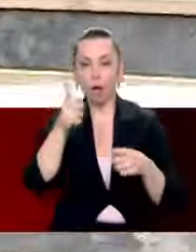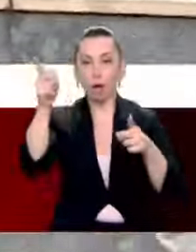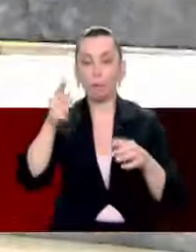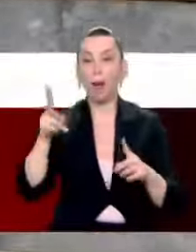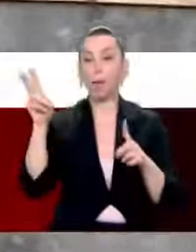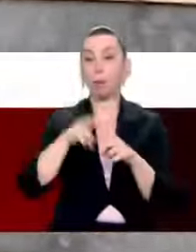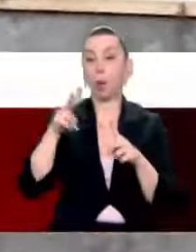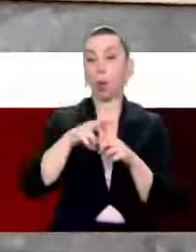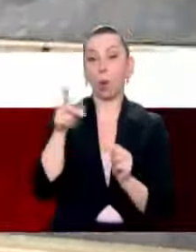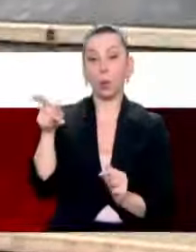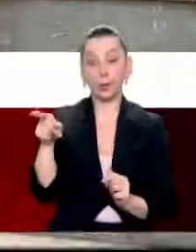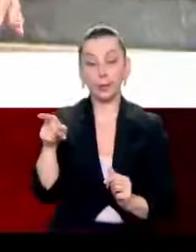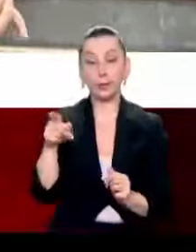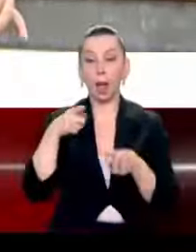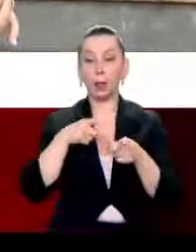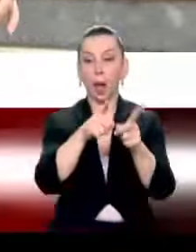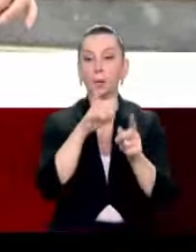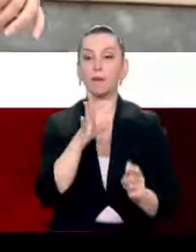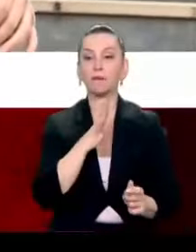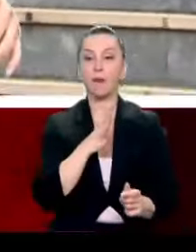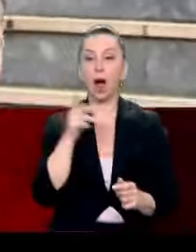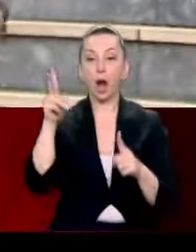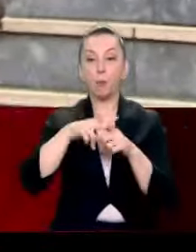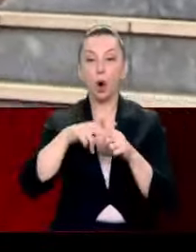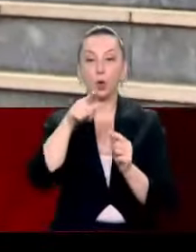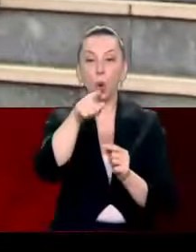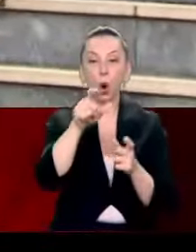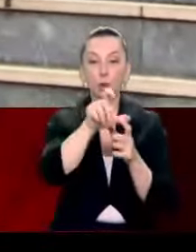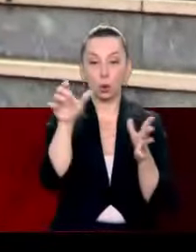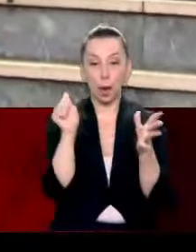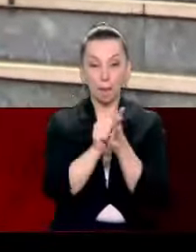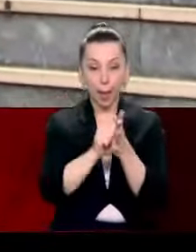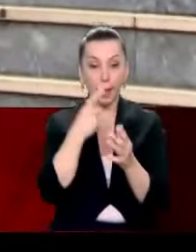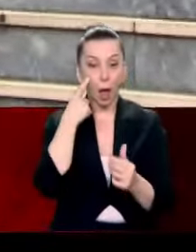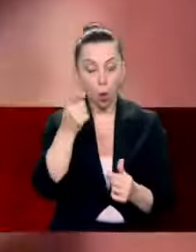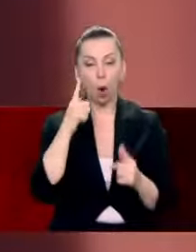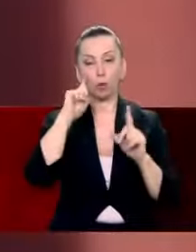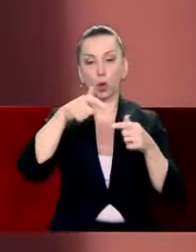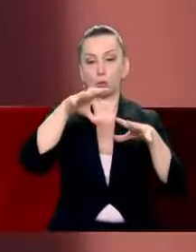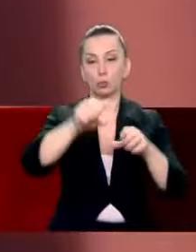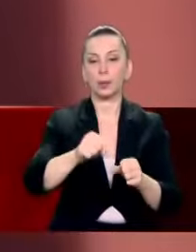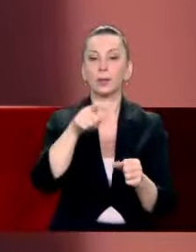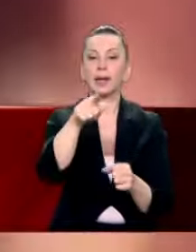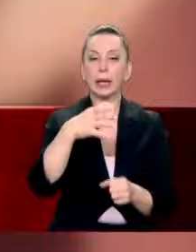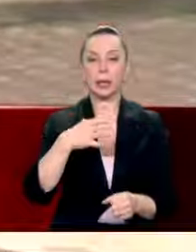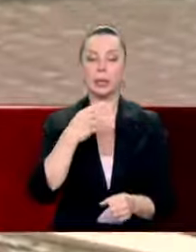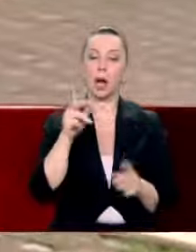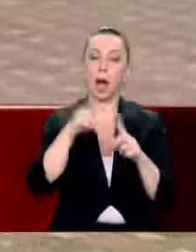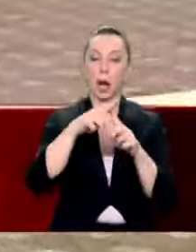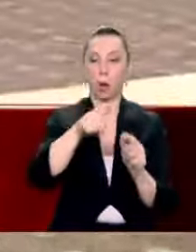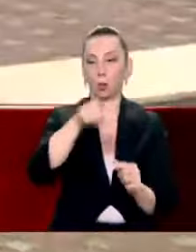Amirliği ekipleri hemen harekete geçti ve iddiaların hedefindeki o sosyal medya fenomeni gözaltına alındı. Sarem Uysal ifade